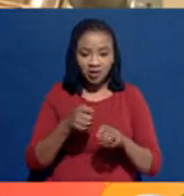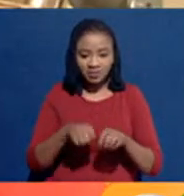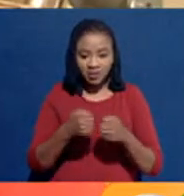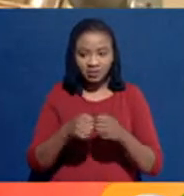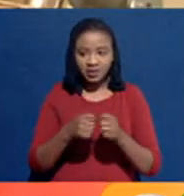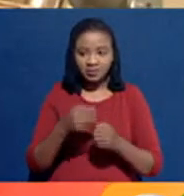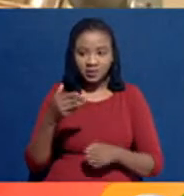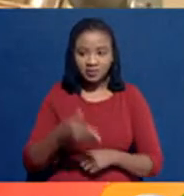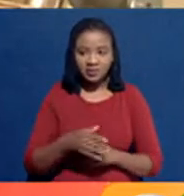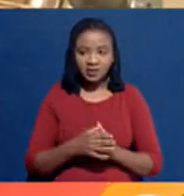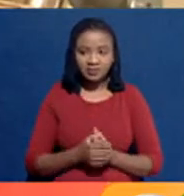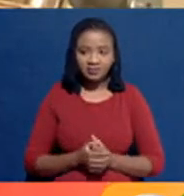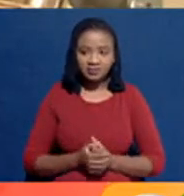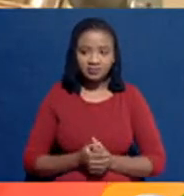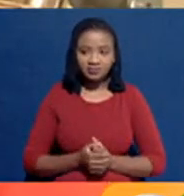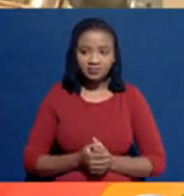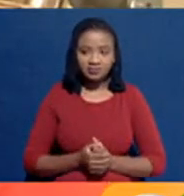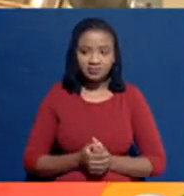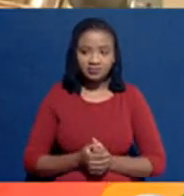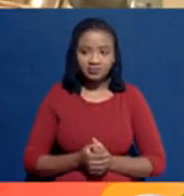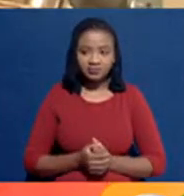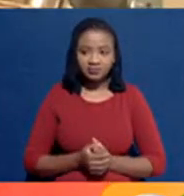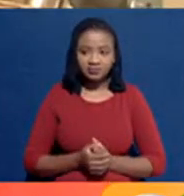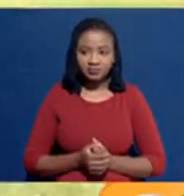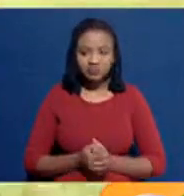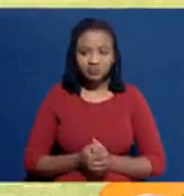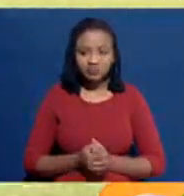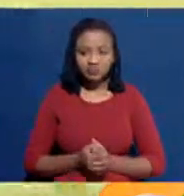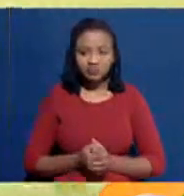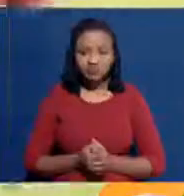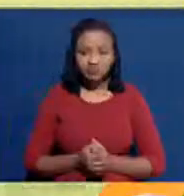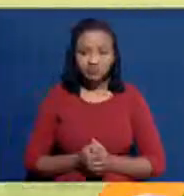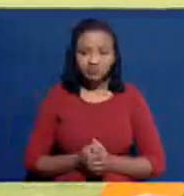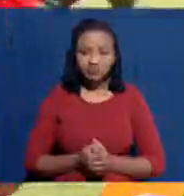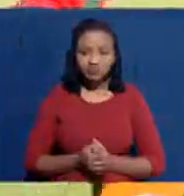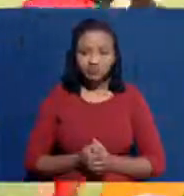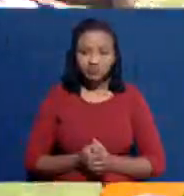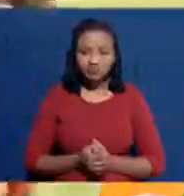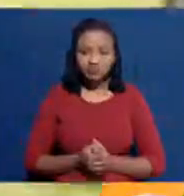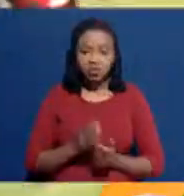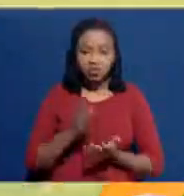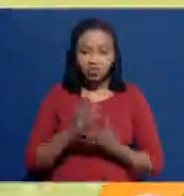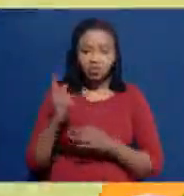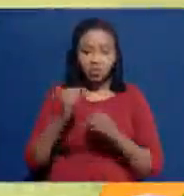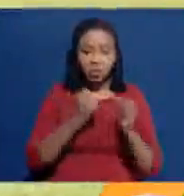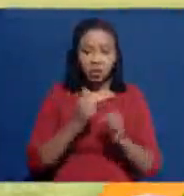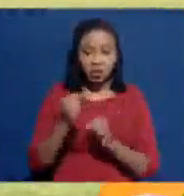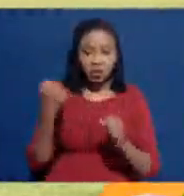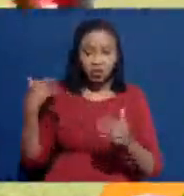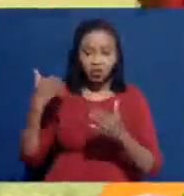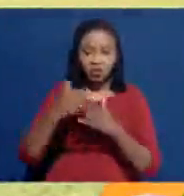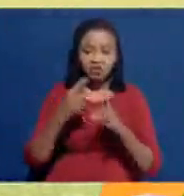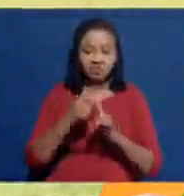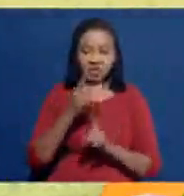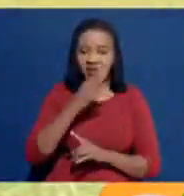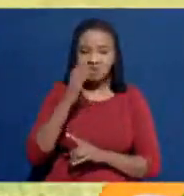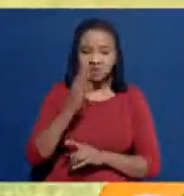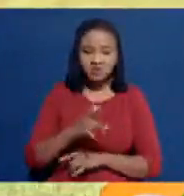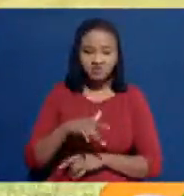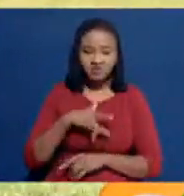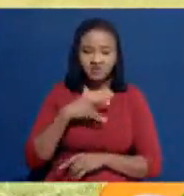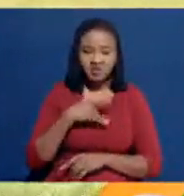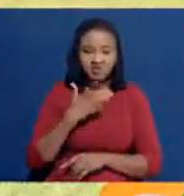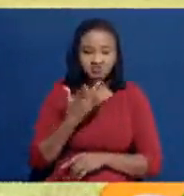inavunjika kwa mguu uko na naona inaniletea shida. Licha ya kupitia masaibu yote hayo, anasema hajutii kupeperusha bendera ya